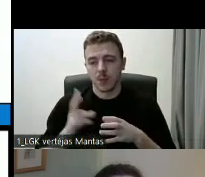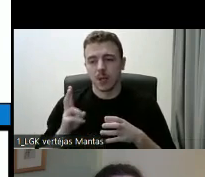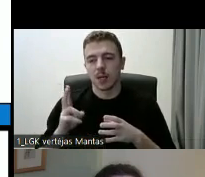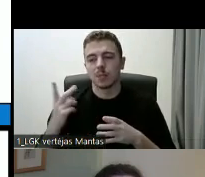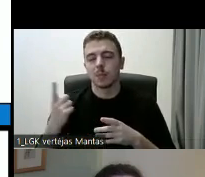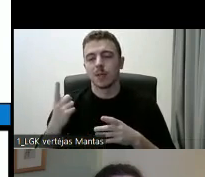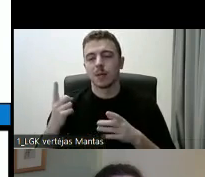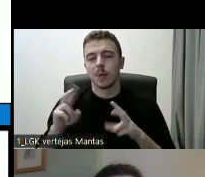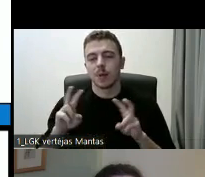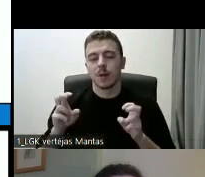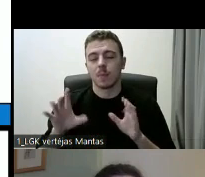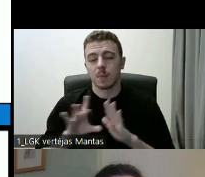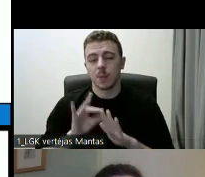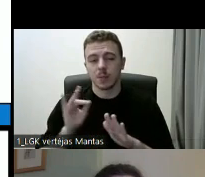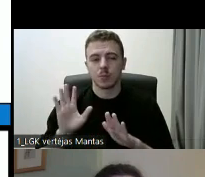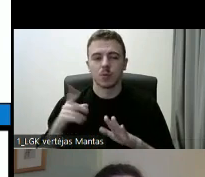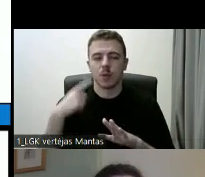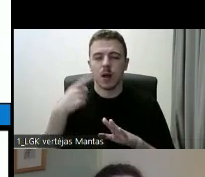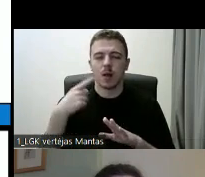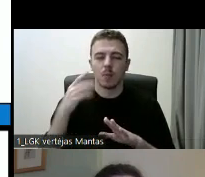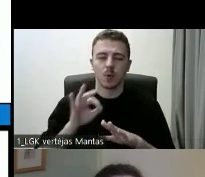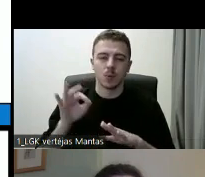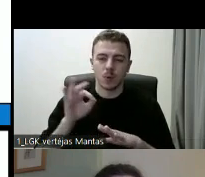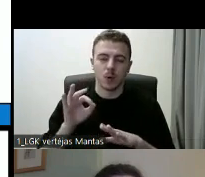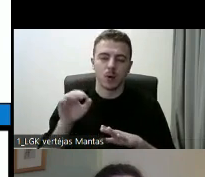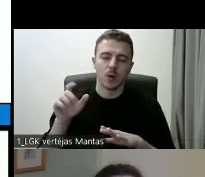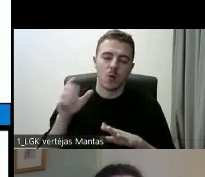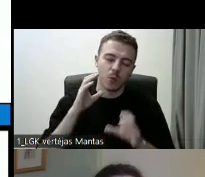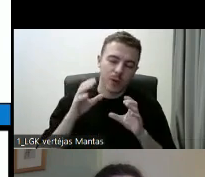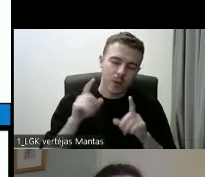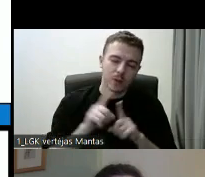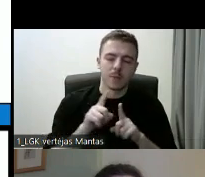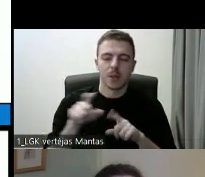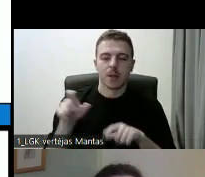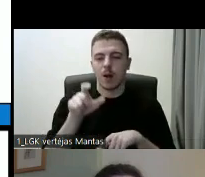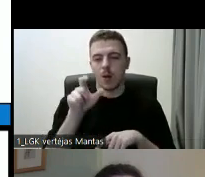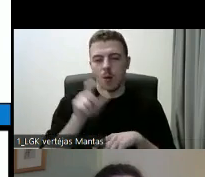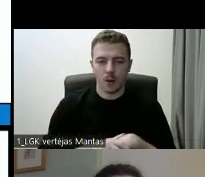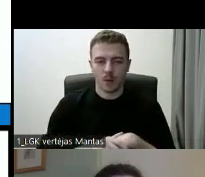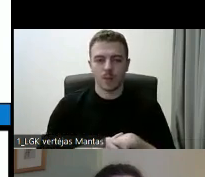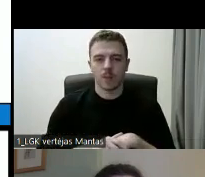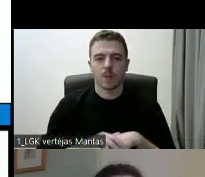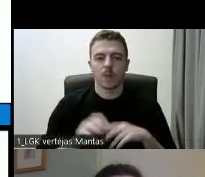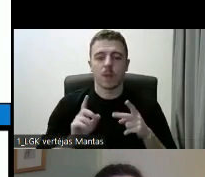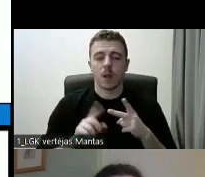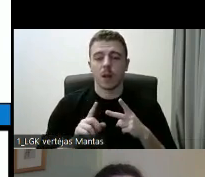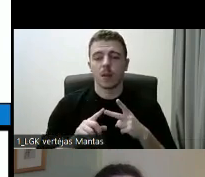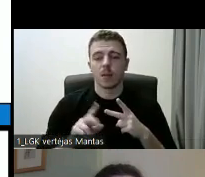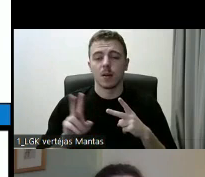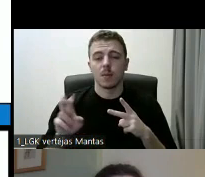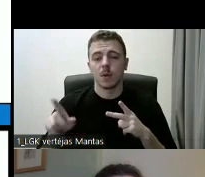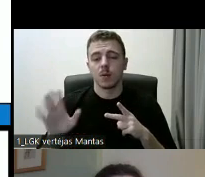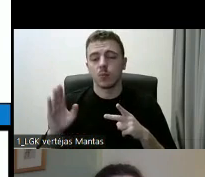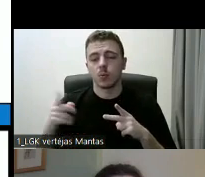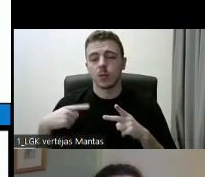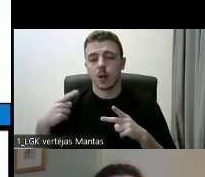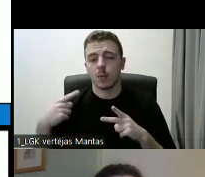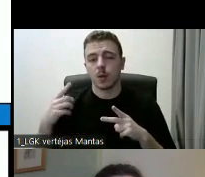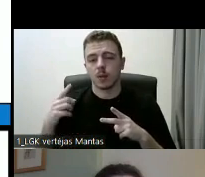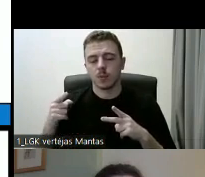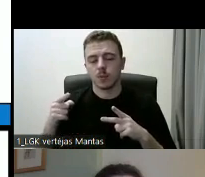temą, tai reiškia, jūs kalbėsite apie kalbos ir komunikacijos kelionę švietime. Jeigu antrą išsirinkat, reiškia, jūs kalbėsite,